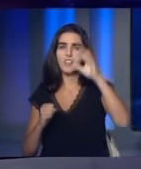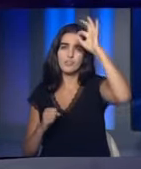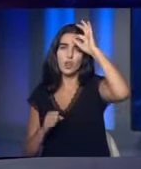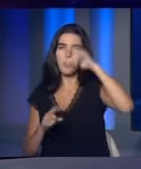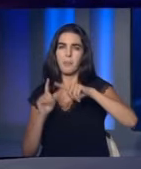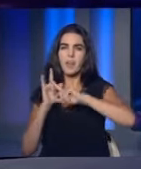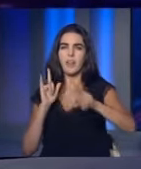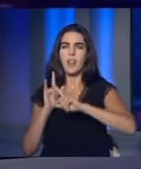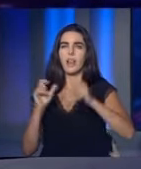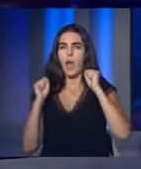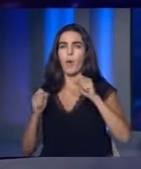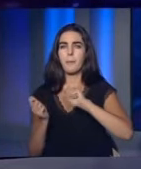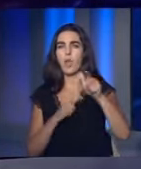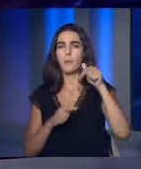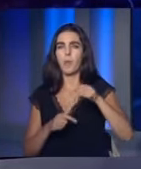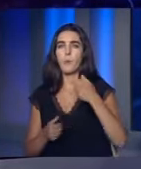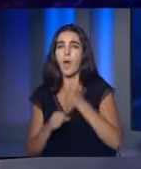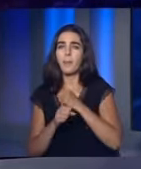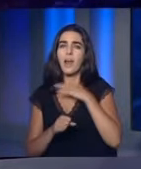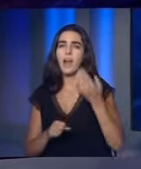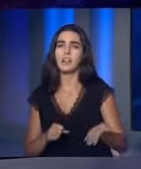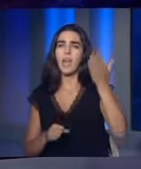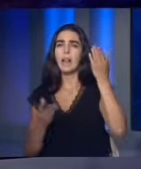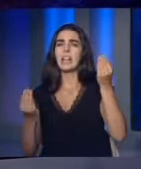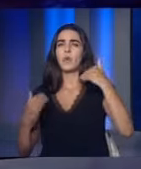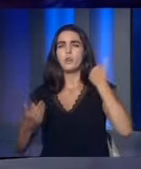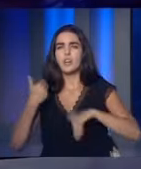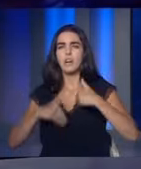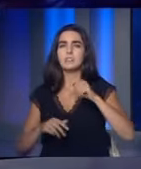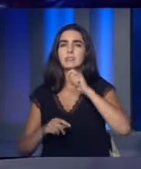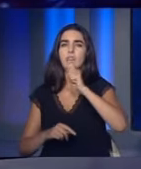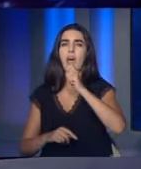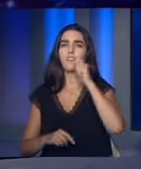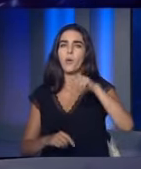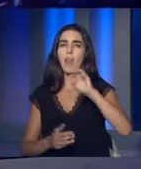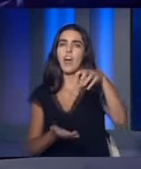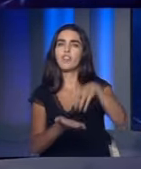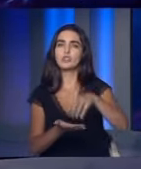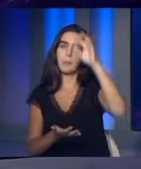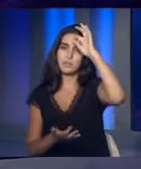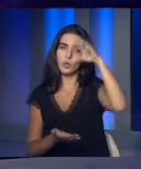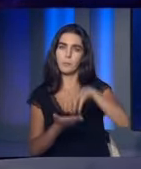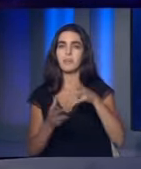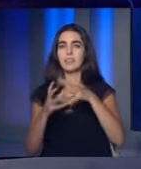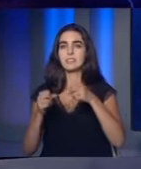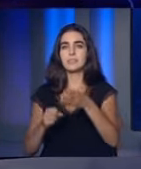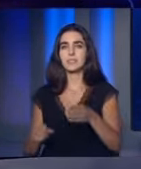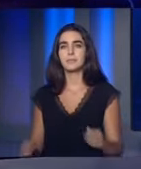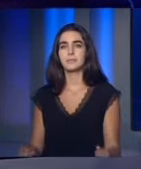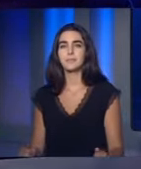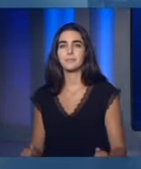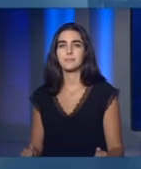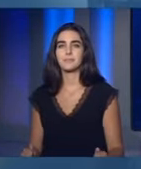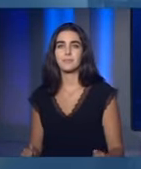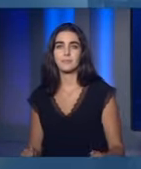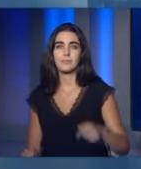ورد انتقامي للمقاومة على عملية اغتيال أحد قادتها وإصابة مصور صحفي في كفر شوبة.